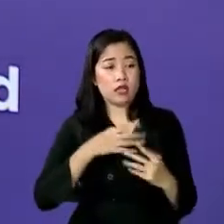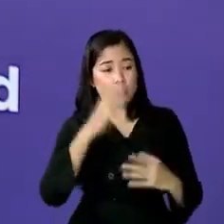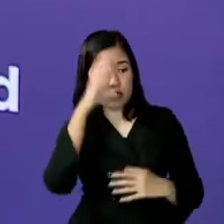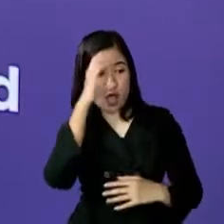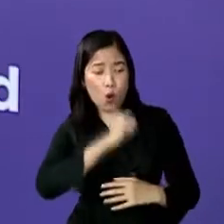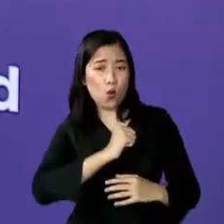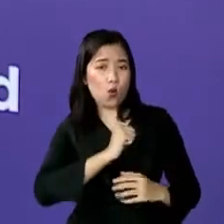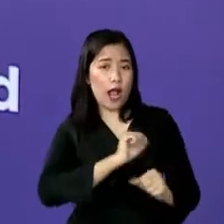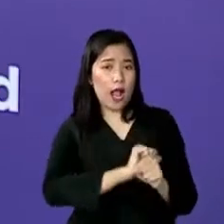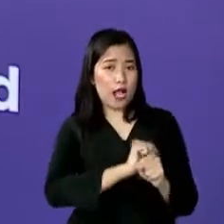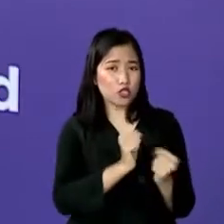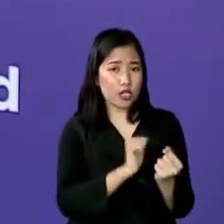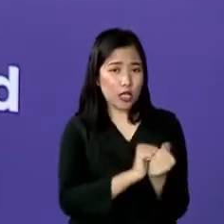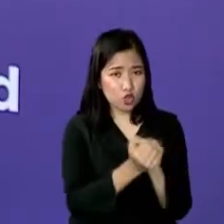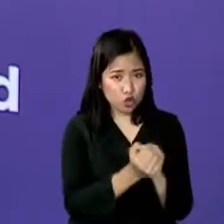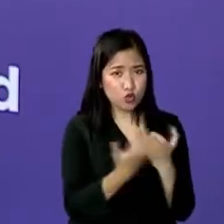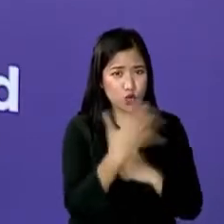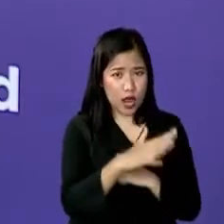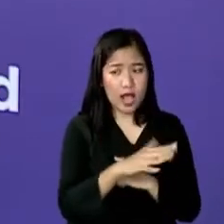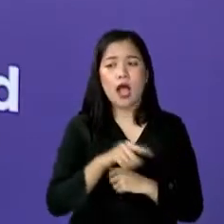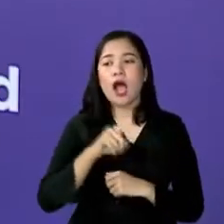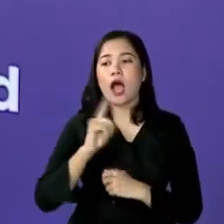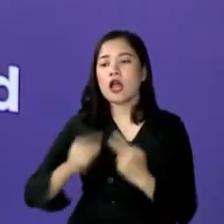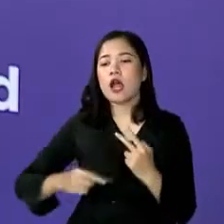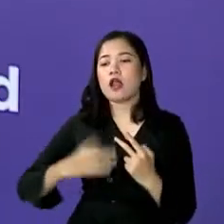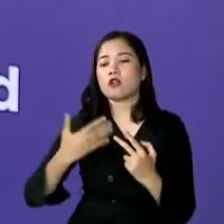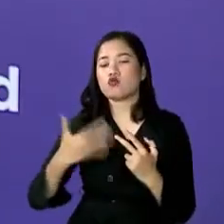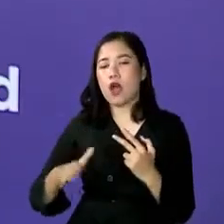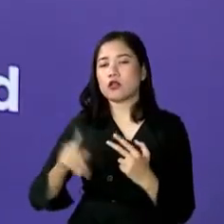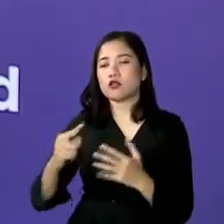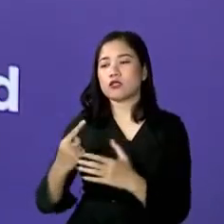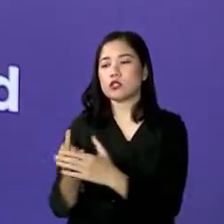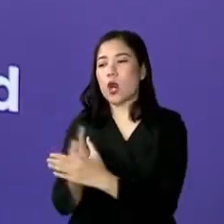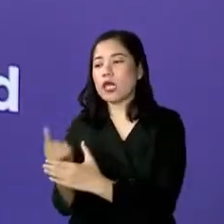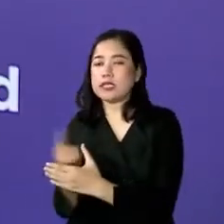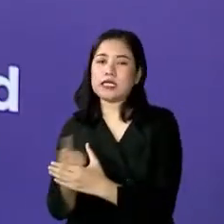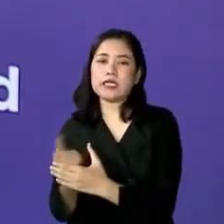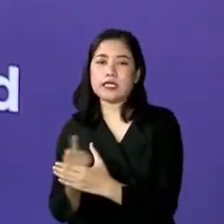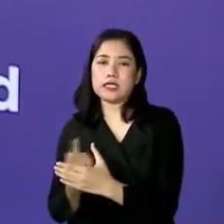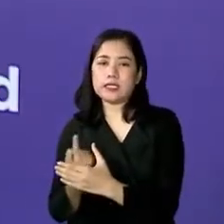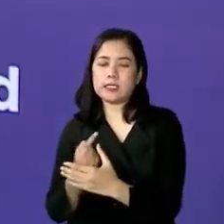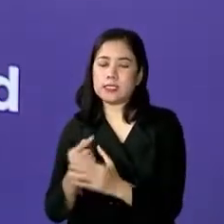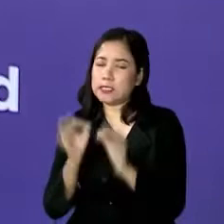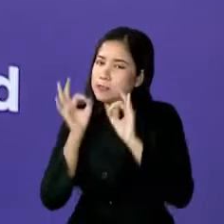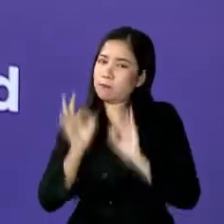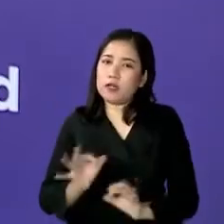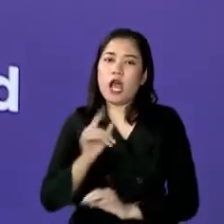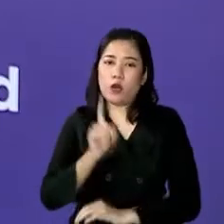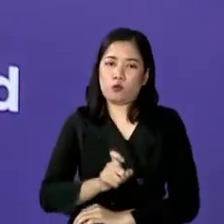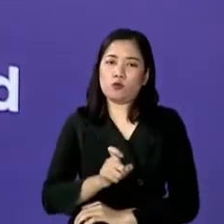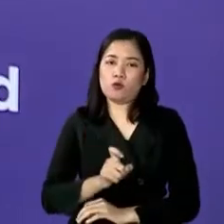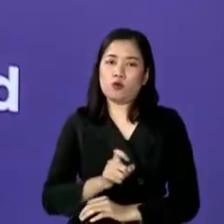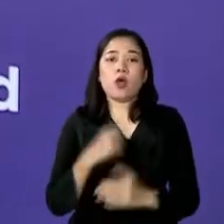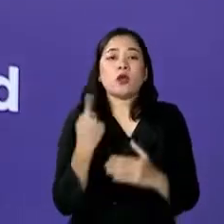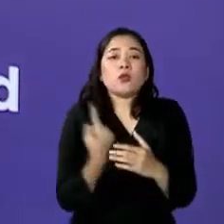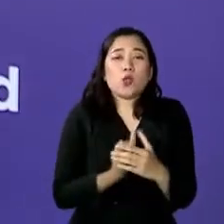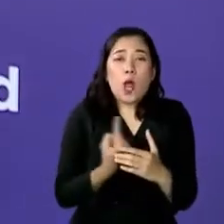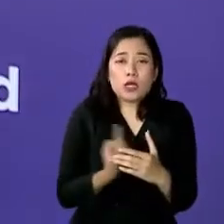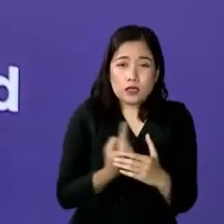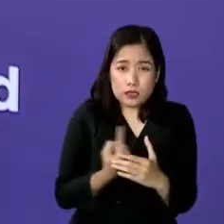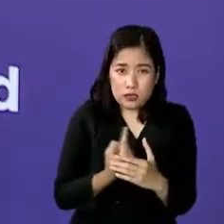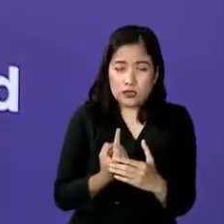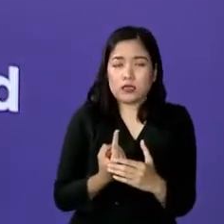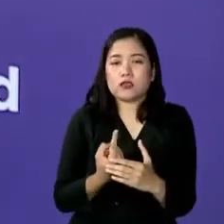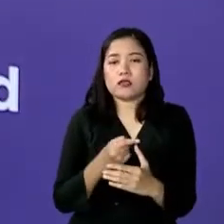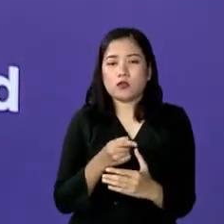sebanyak apapun Lalu dilakukan containment atau isolasi dan karantina dengan disiplin ya ya isolasi dan karantina yang disiplin